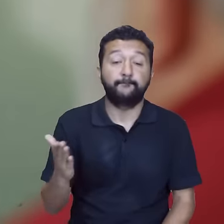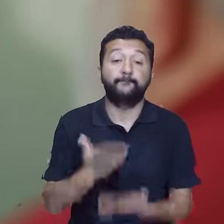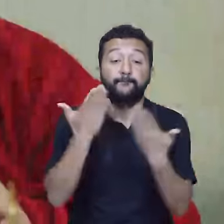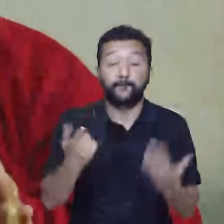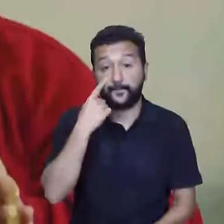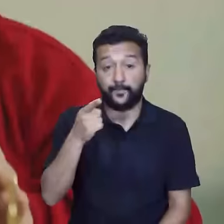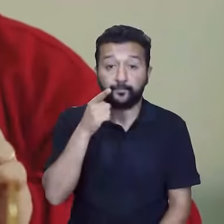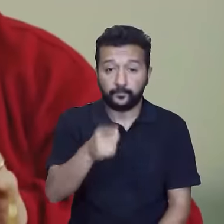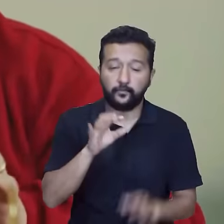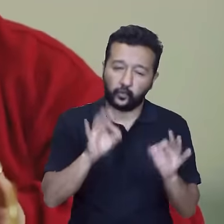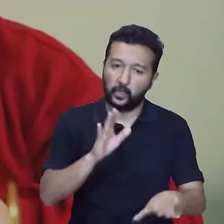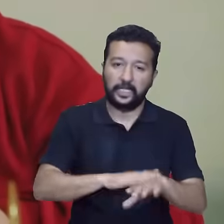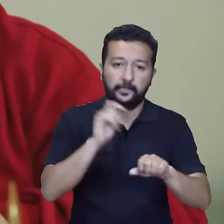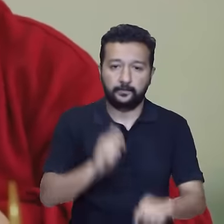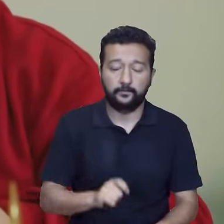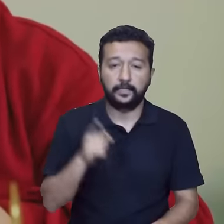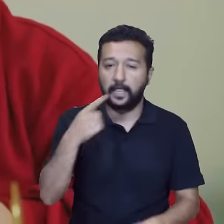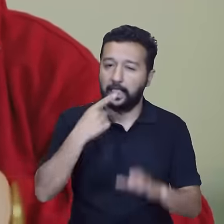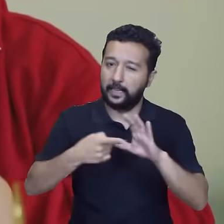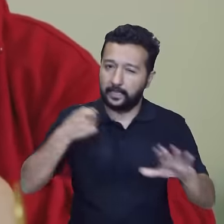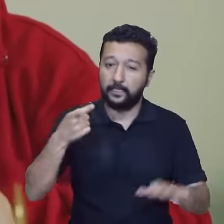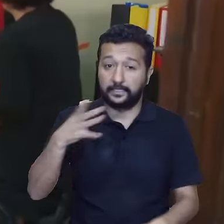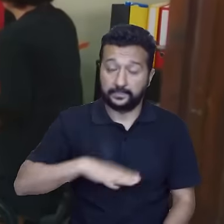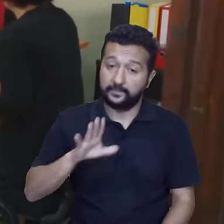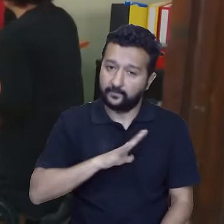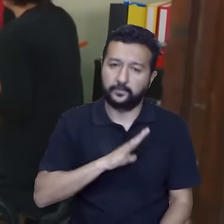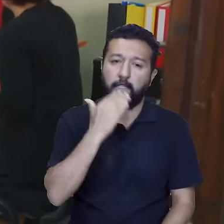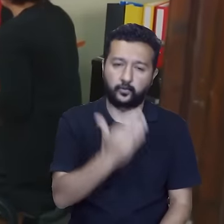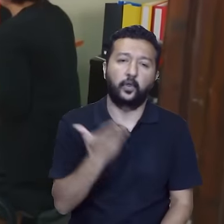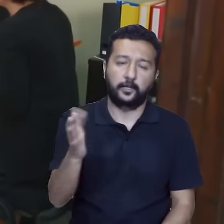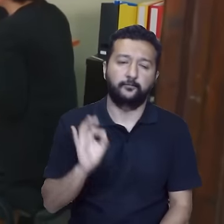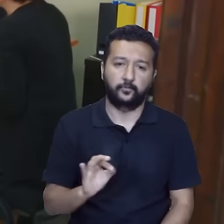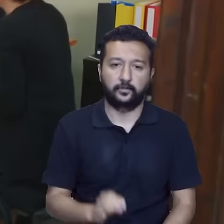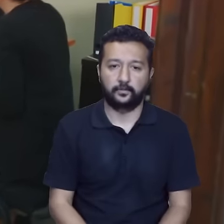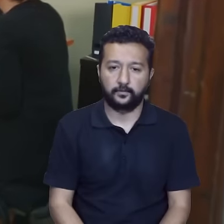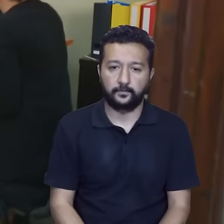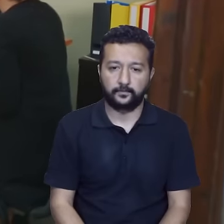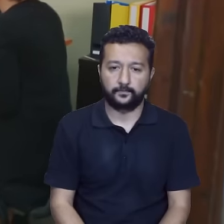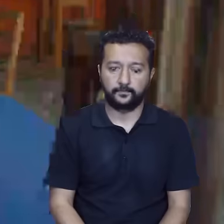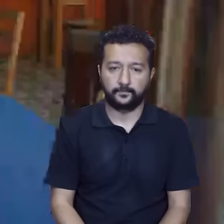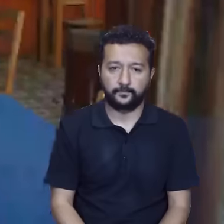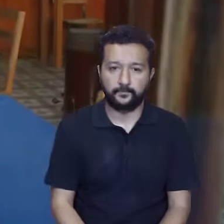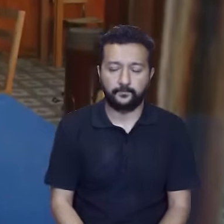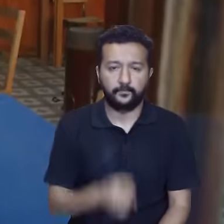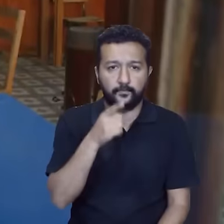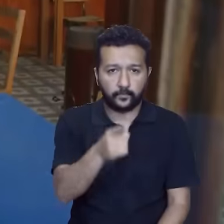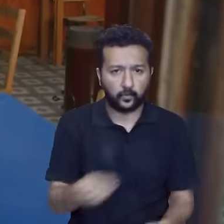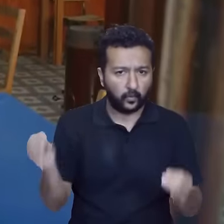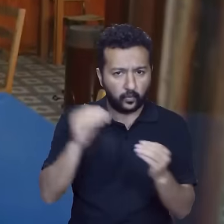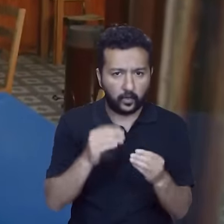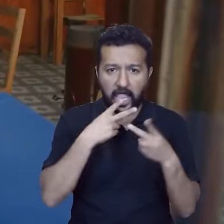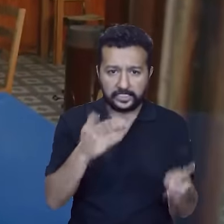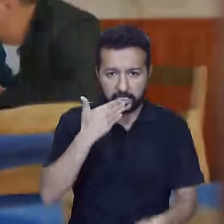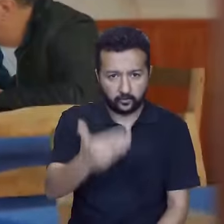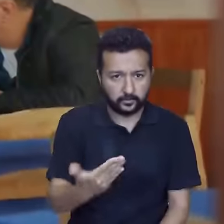Neyse, bak şöyle yapalım. Ağzını arayalım. Niyeti varsa söyler zaten. Kahve. Yahu daha ne kadar